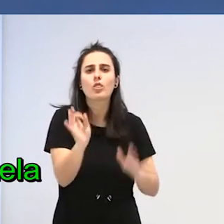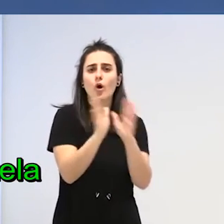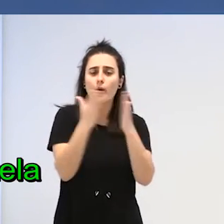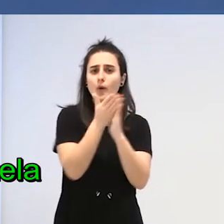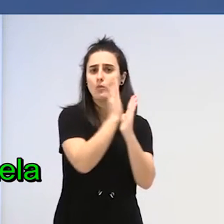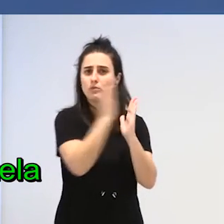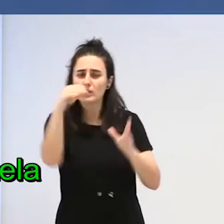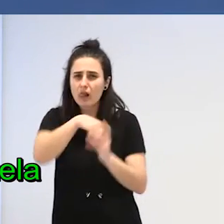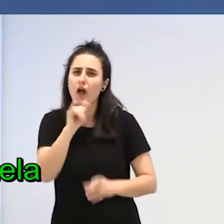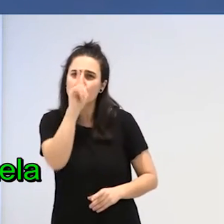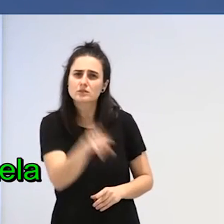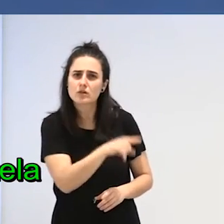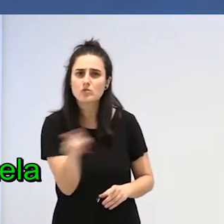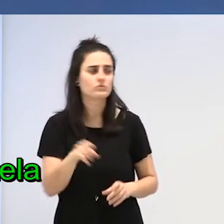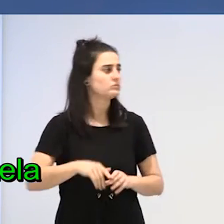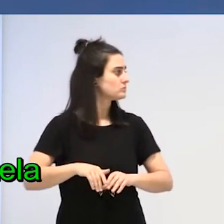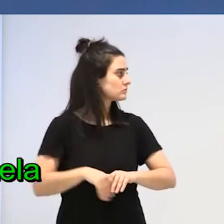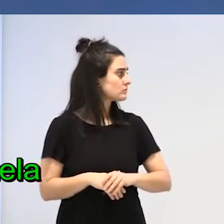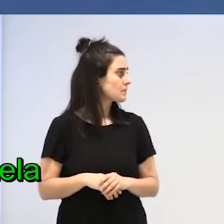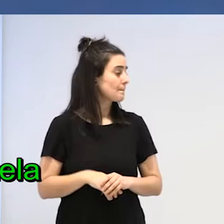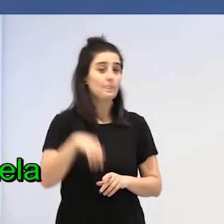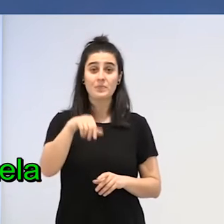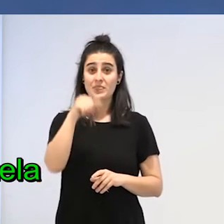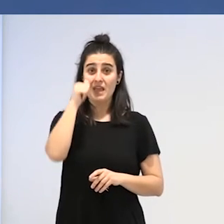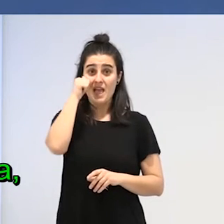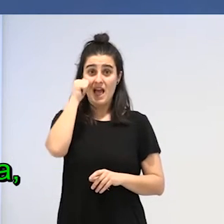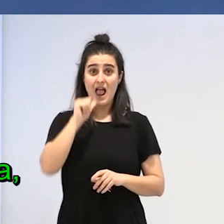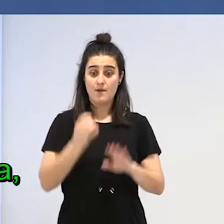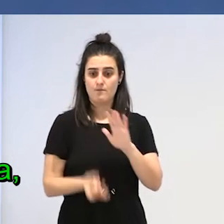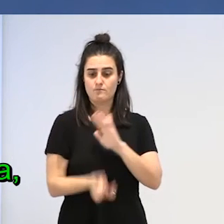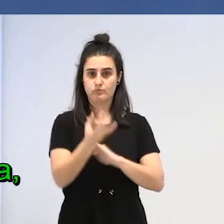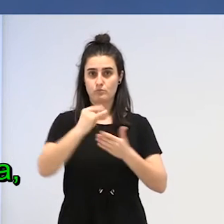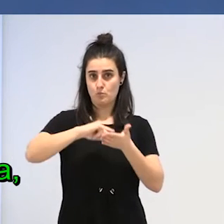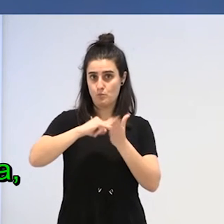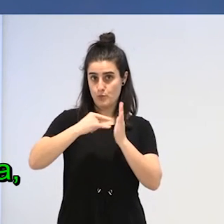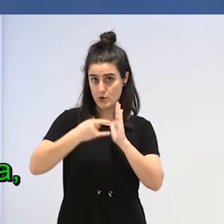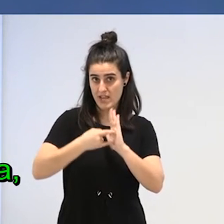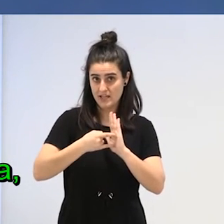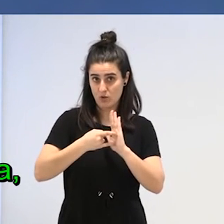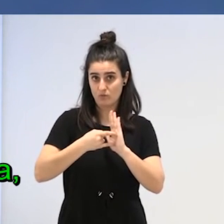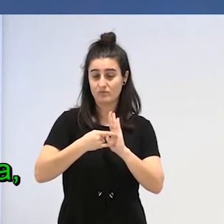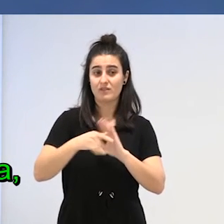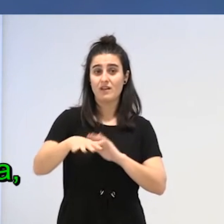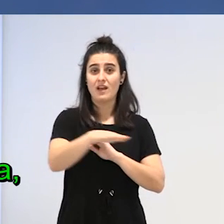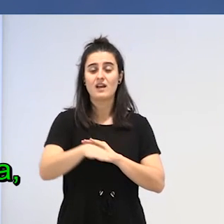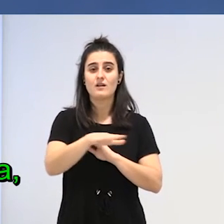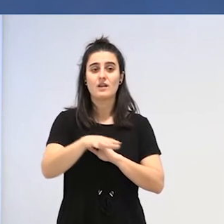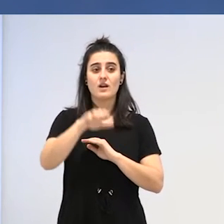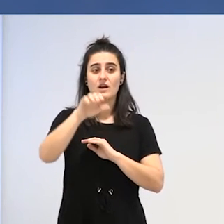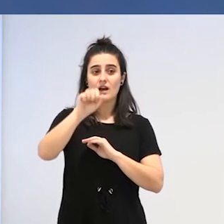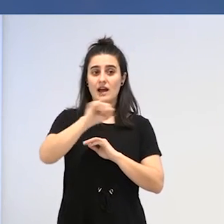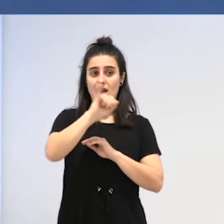Ba, kontua da, Araban hasi zela proiektua, Azala espaziotik garatzen da,